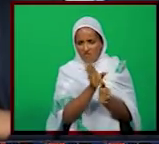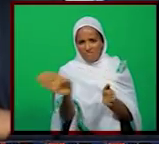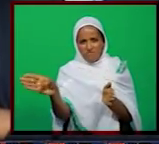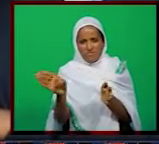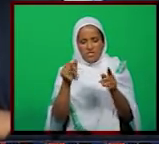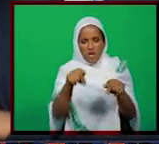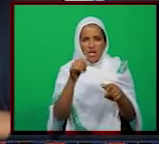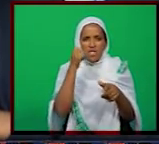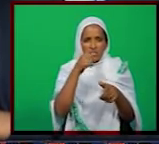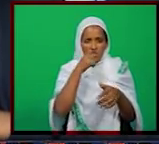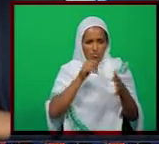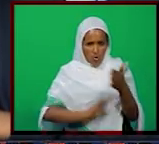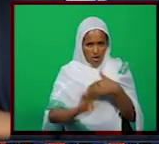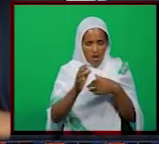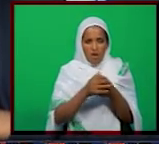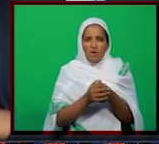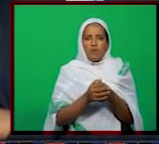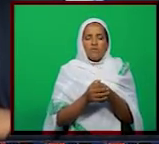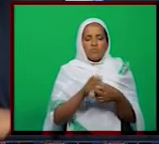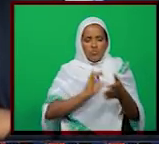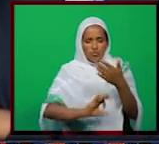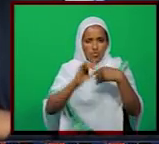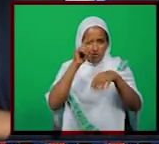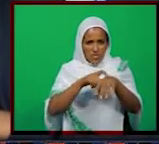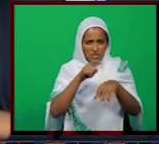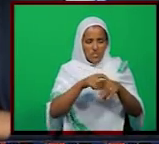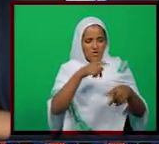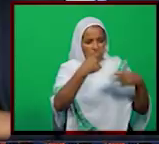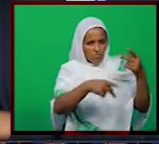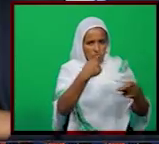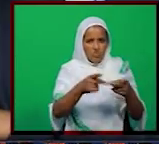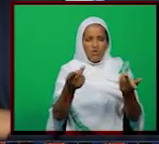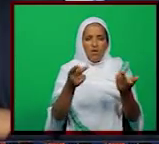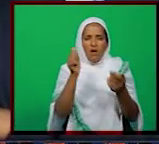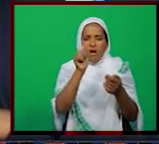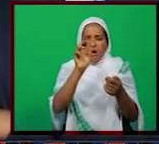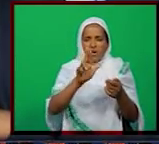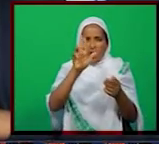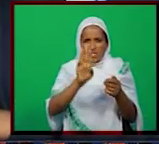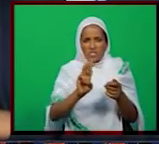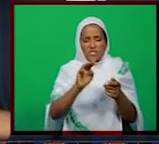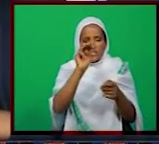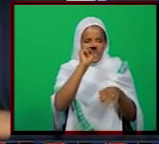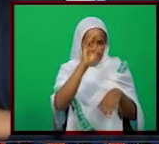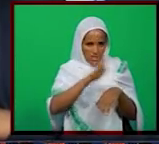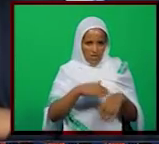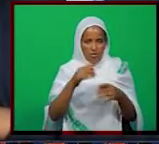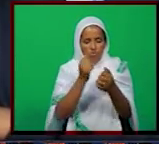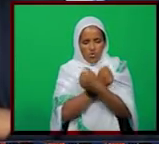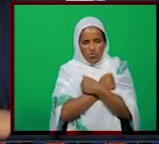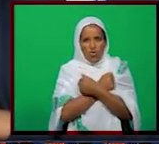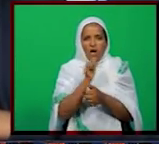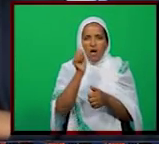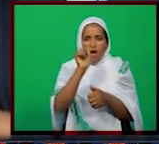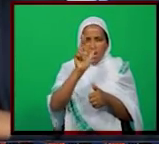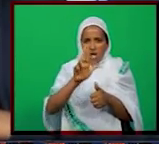ሆኖም ዛሬ አንድ ሴት ወልዳ በምትወልድበት ጊዜ ዘመዶቿ የአራስ ጥሪ፣ ጎረቤቶቿ የአራስ